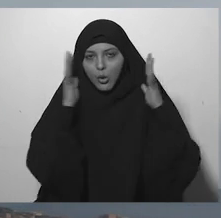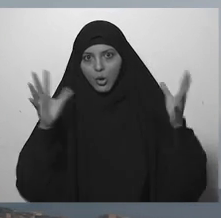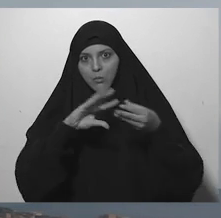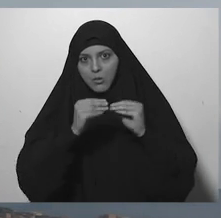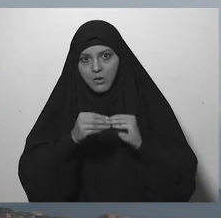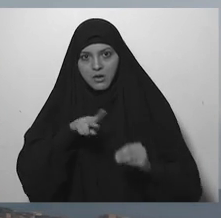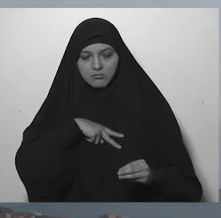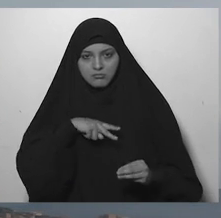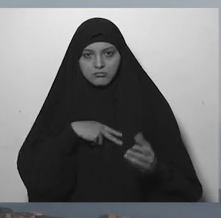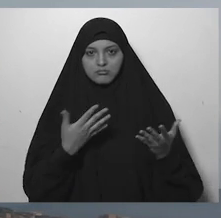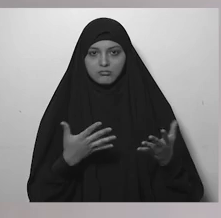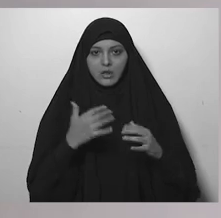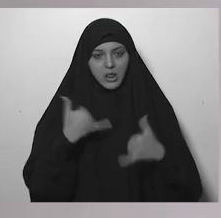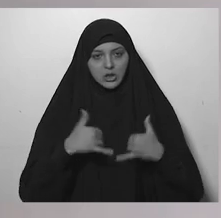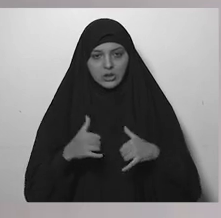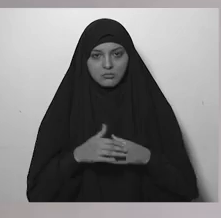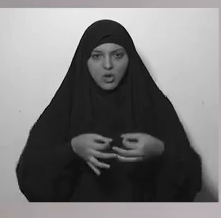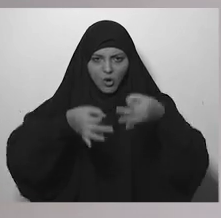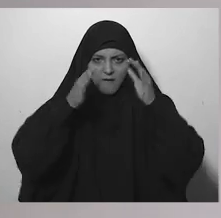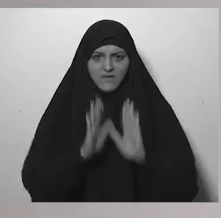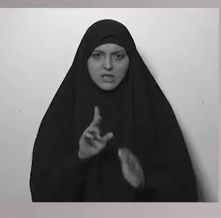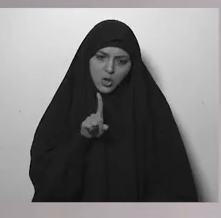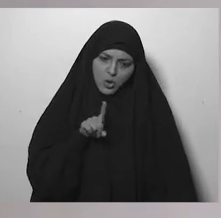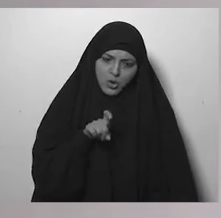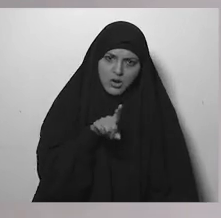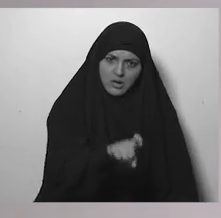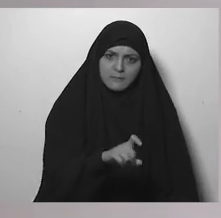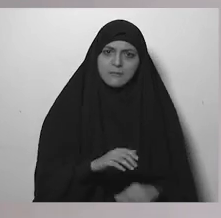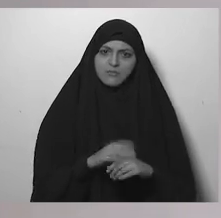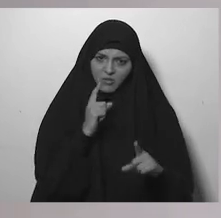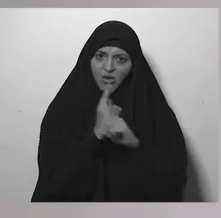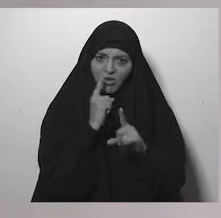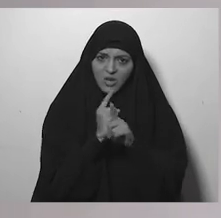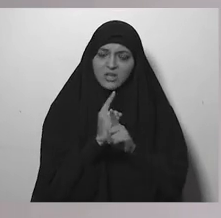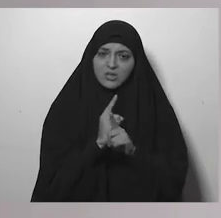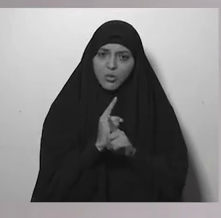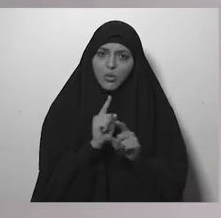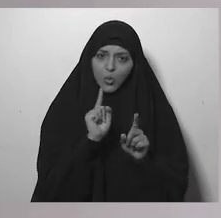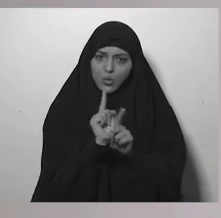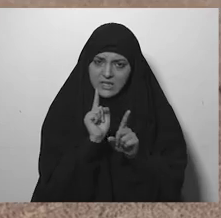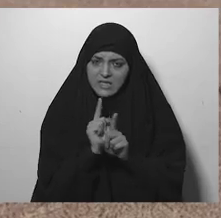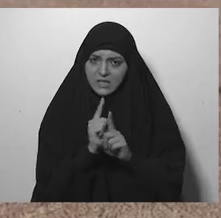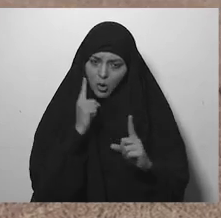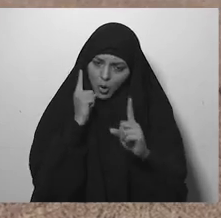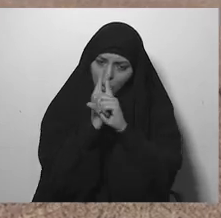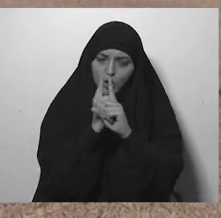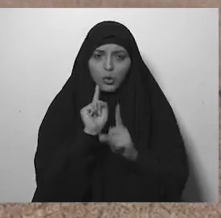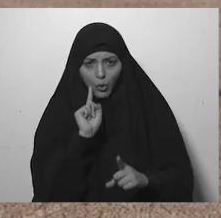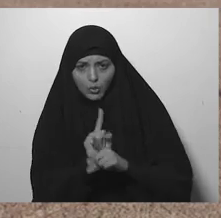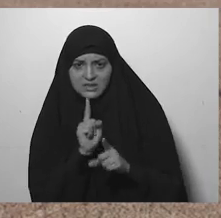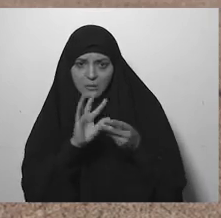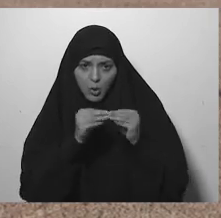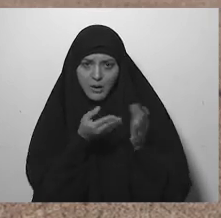c'est le grand problème chez nous. Donc, officiellement, les enquêteurs aussi rencontrent ces problèmes-là.